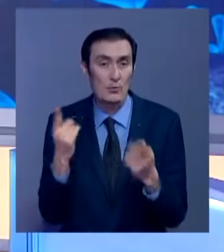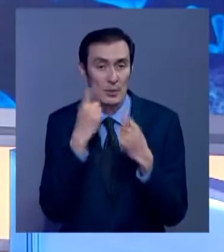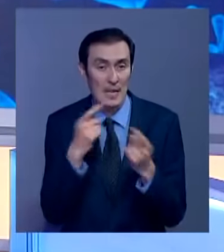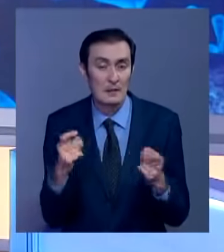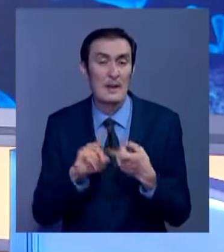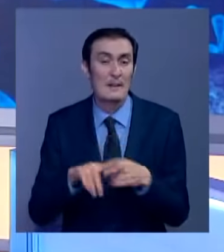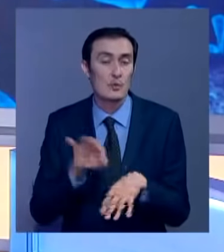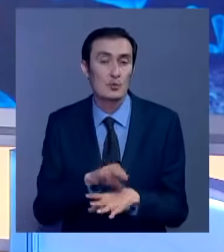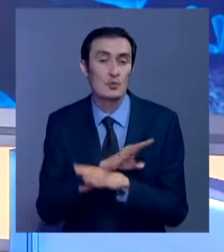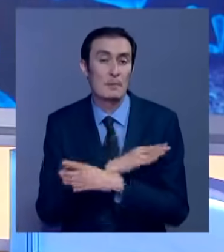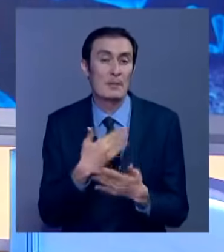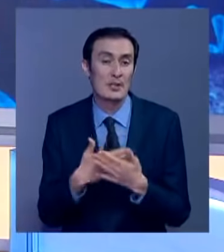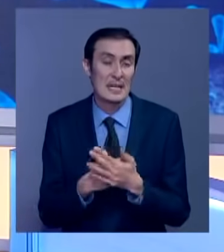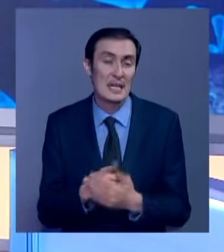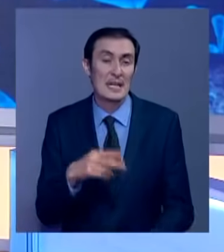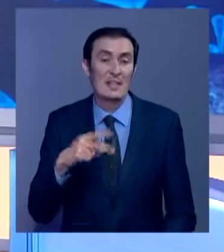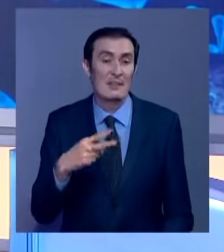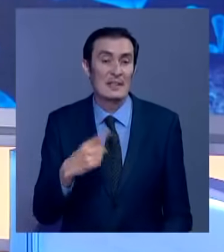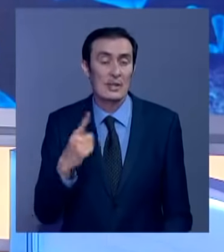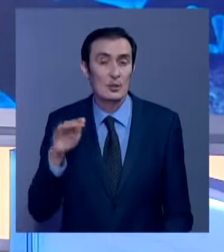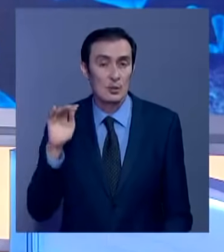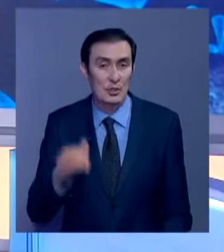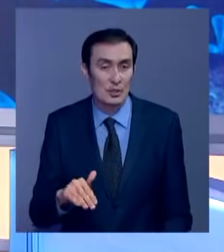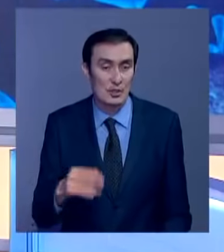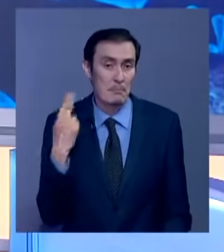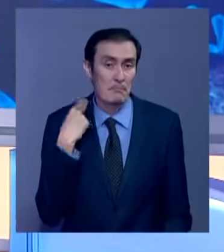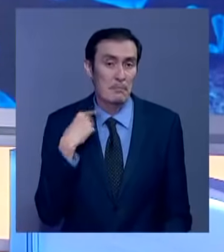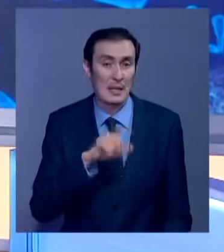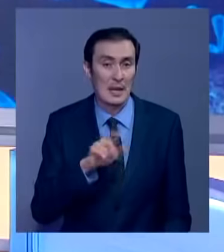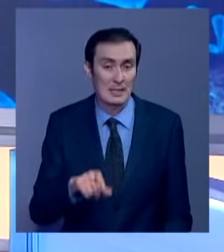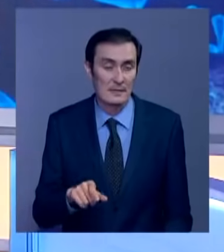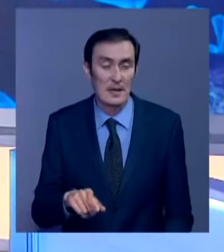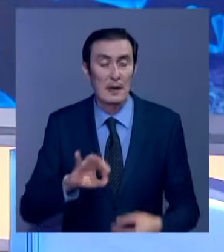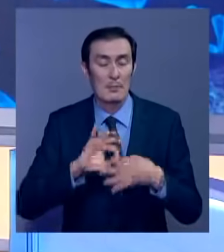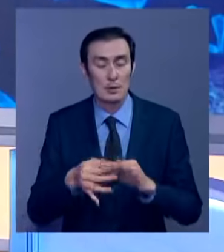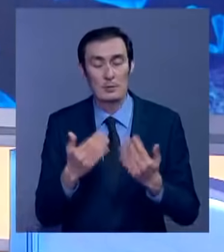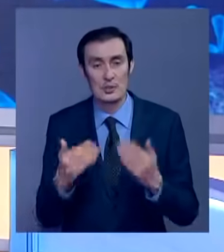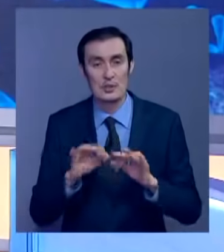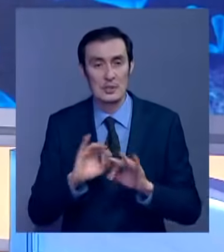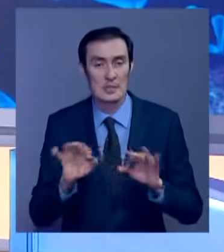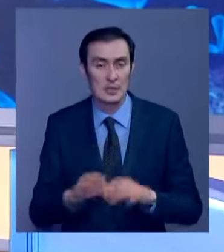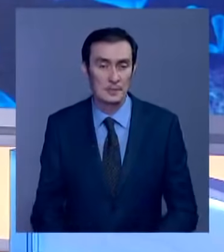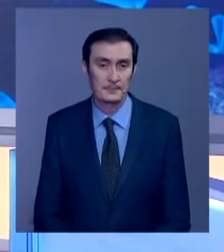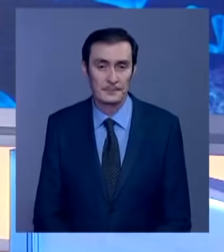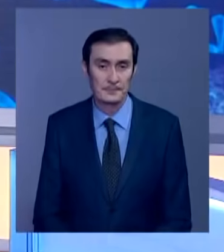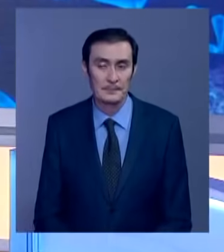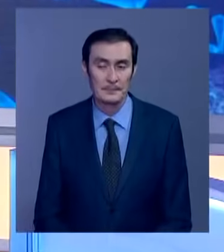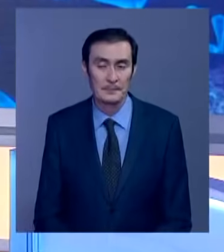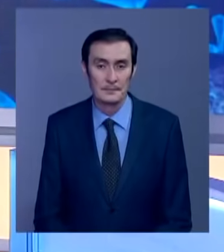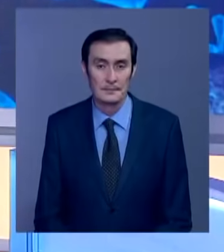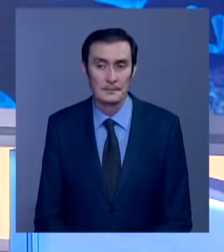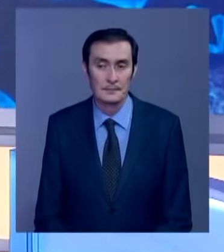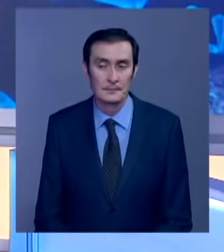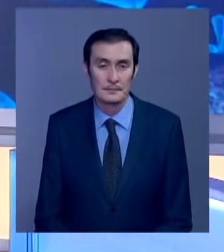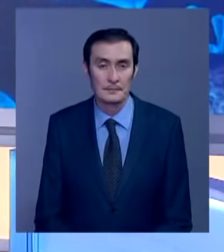данным, COVID-19 унес жизни почти 21 тысячи британцев. Подробности у нашего корреспондента в